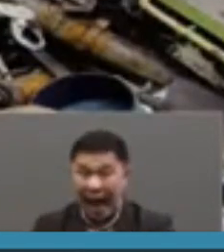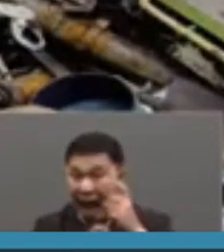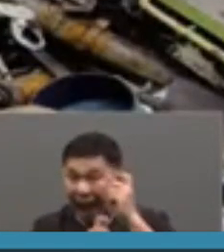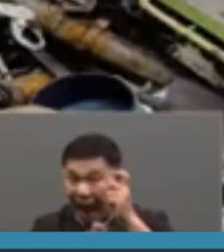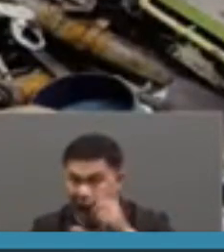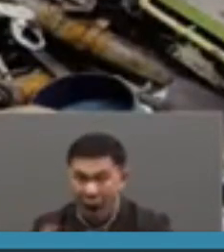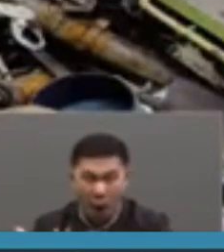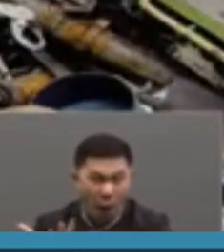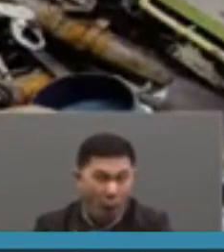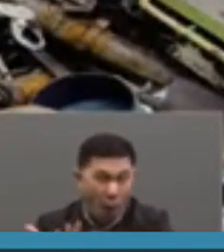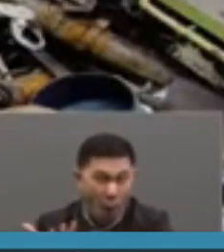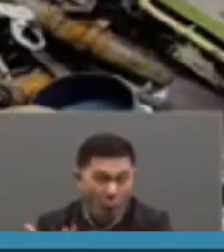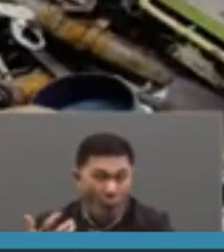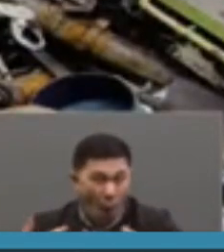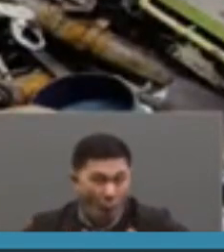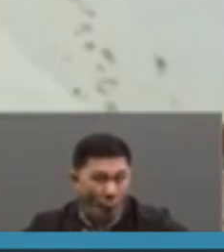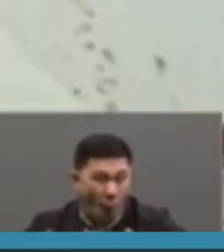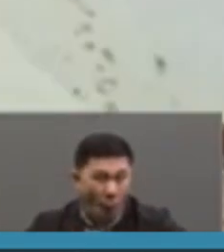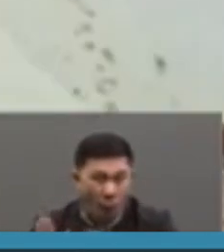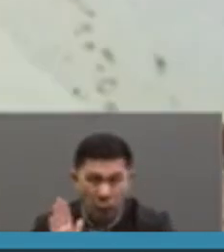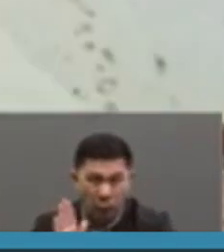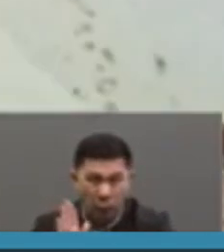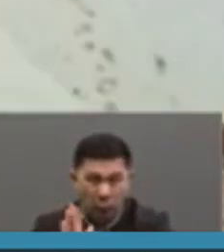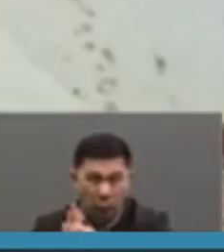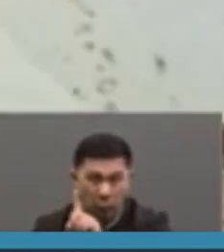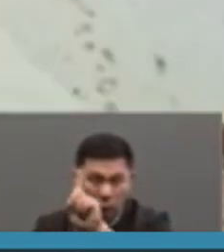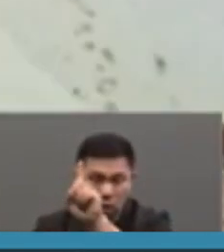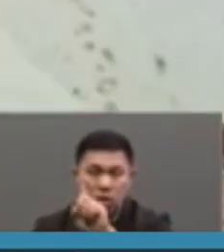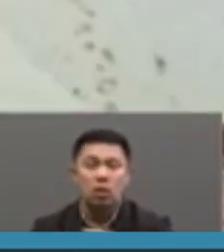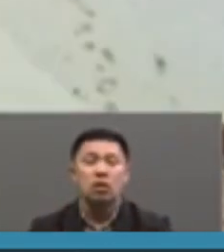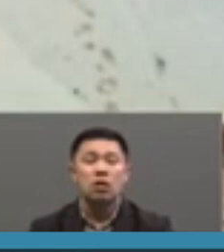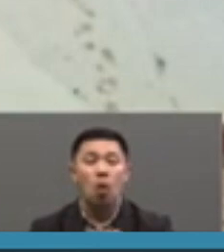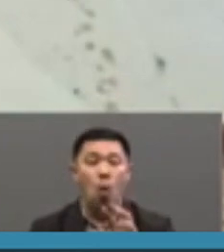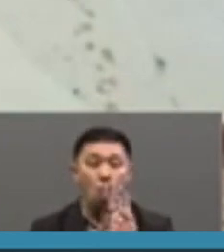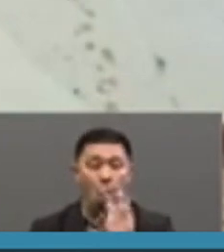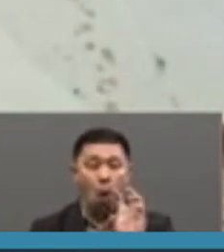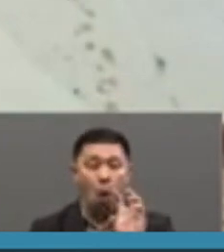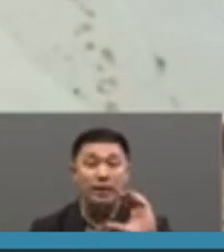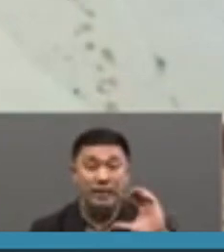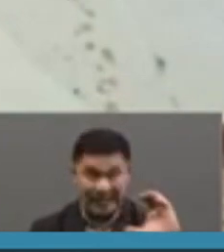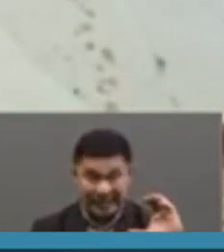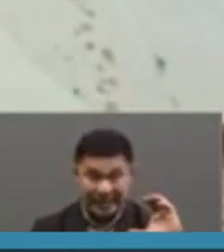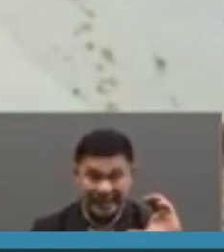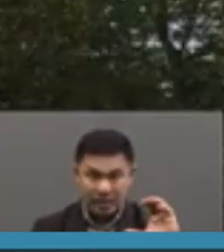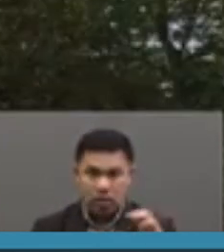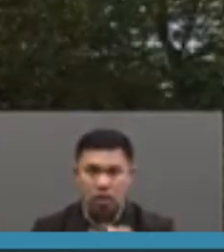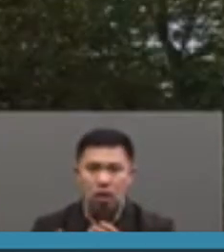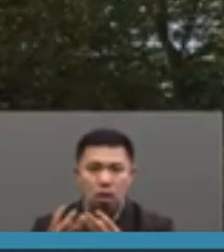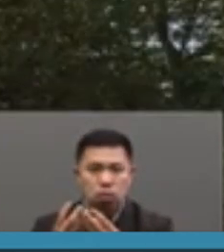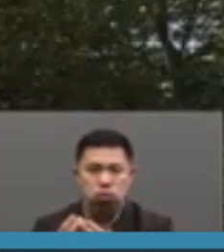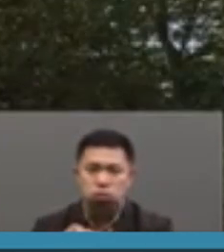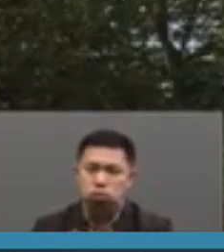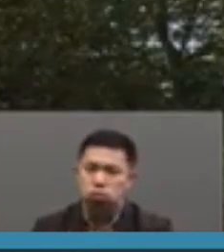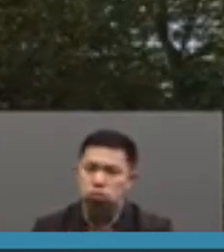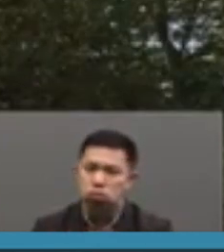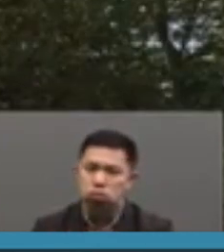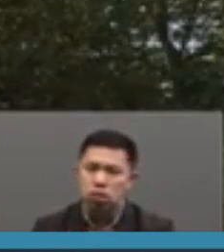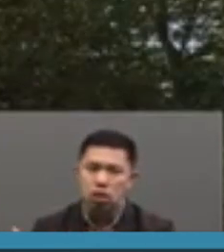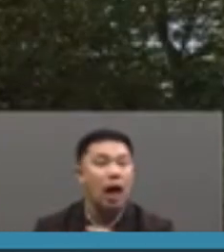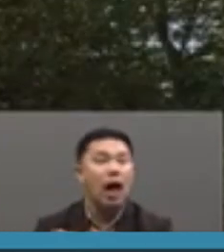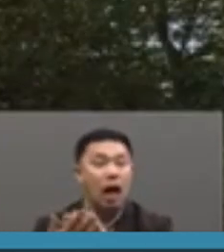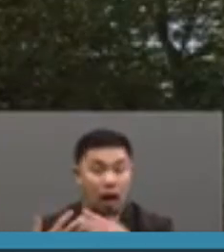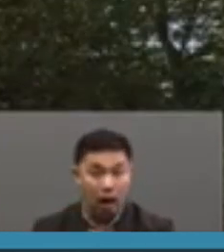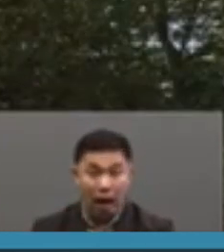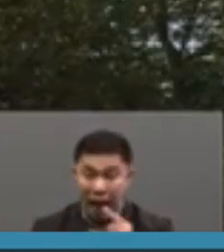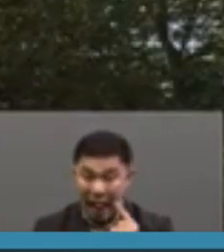จสอบของหลายหน่วยงานภาครัฐที่เกี่ยวข้องโดยเฉพาะยิ่งในรอบๆโรงงานแห่งนั้นนะครับที่เก็บถ้าที่ผมตรวจสอบมาตรฐานของ